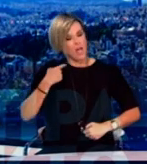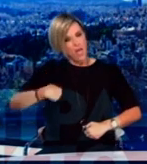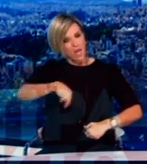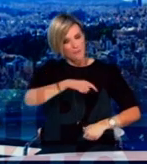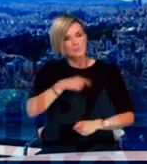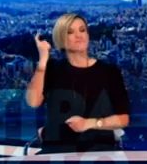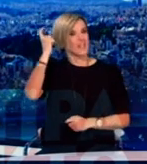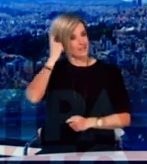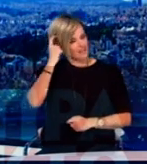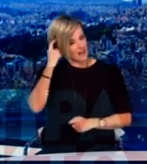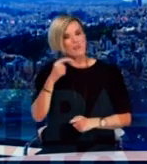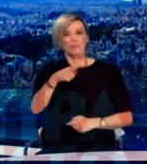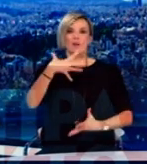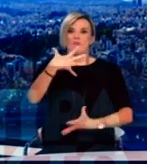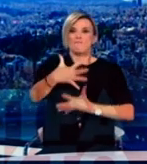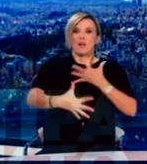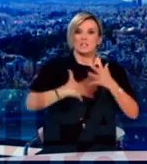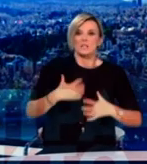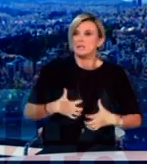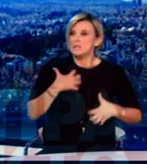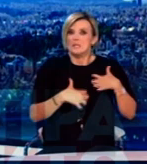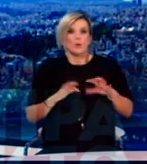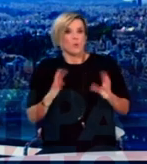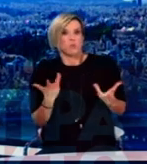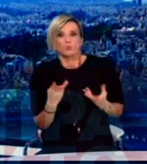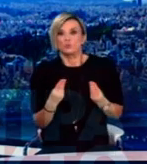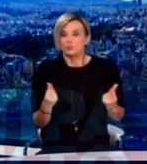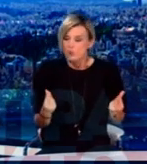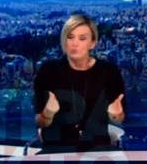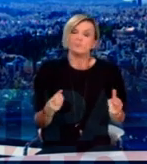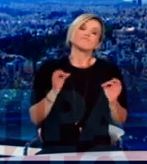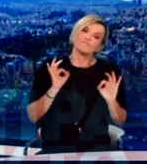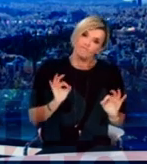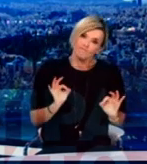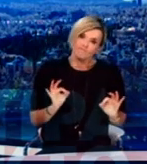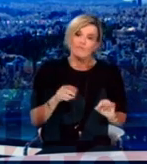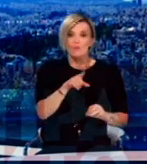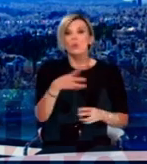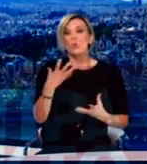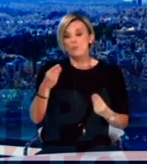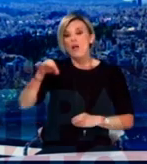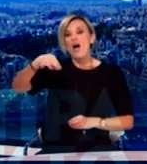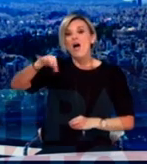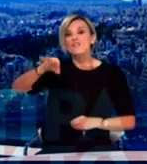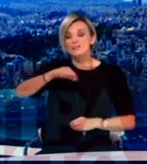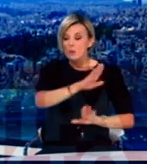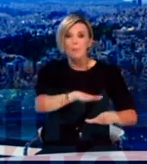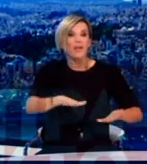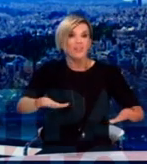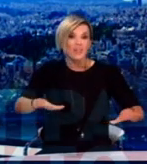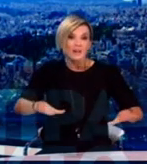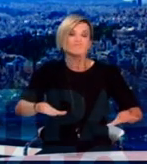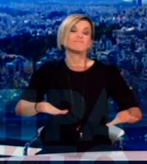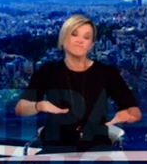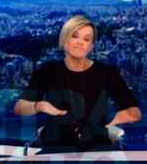κάθε νέο μέτρο που ανακοινώνεται. Πόσο μάλλον όταν αφορά έναν τόσο ευρύ και ευαίσθητο πληθυσμό